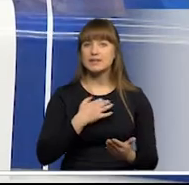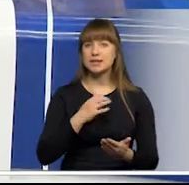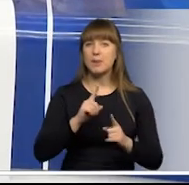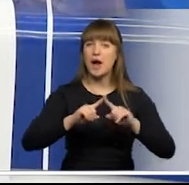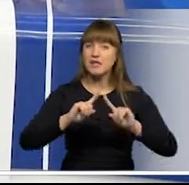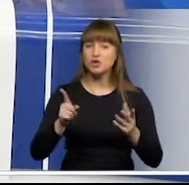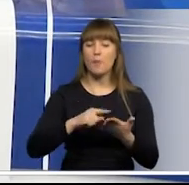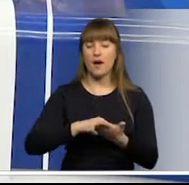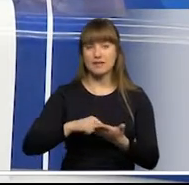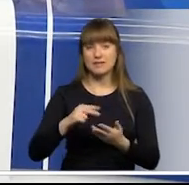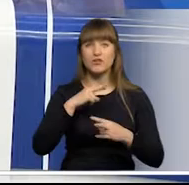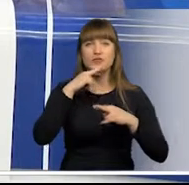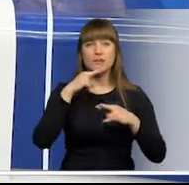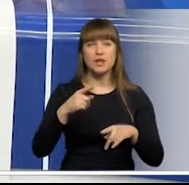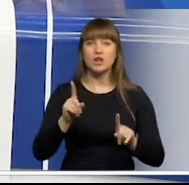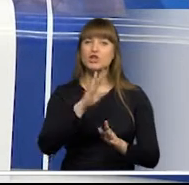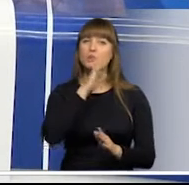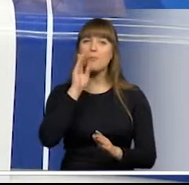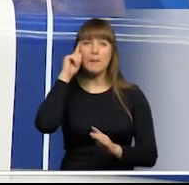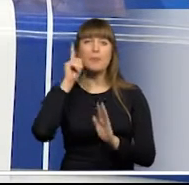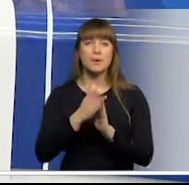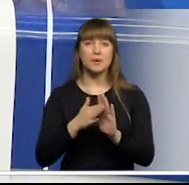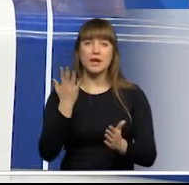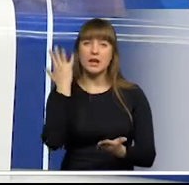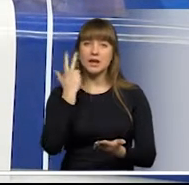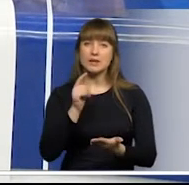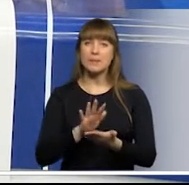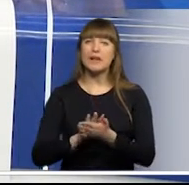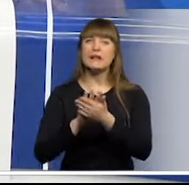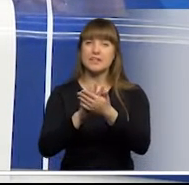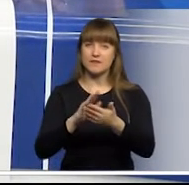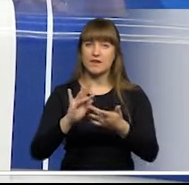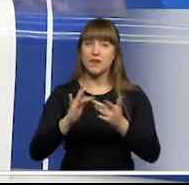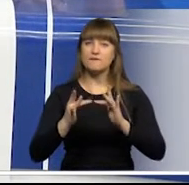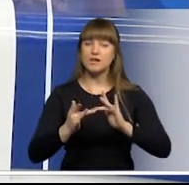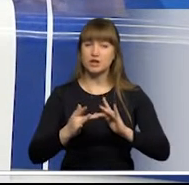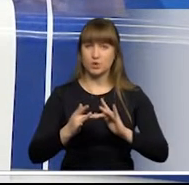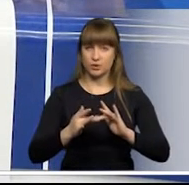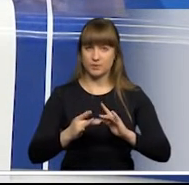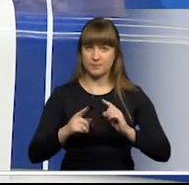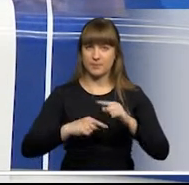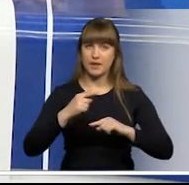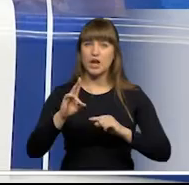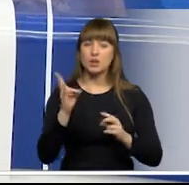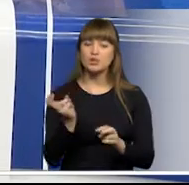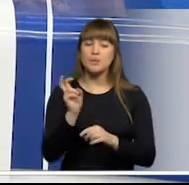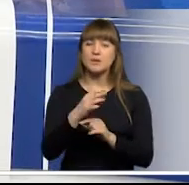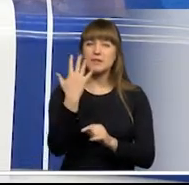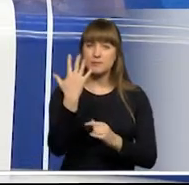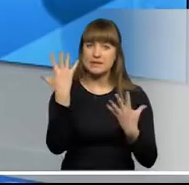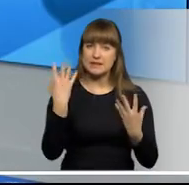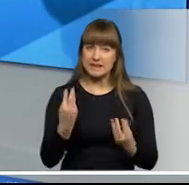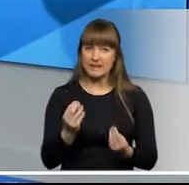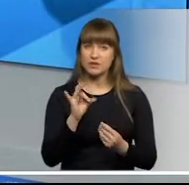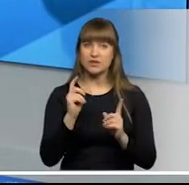они подали заявление в электронном виде, то нужно прийти и в 5-дневный срок подать сами документы. Если не успели в